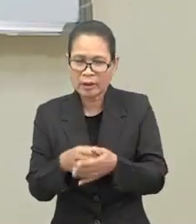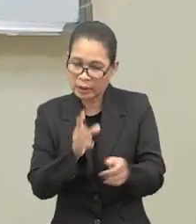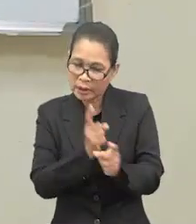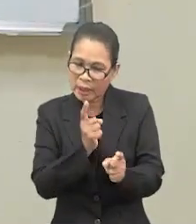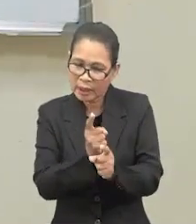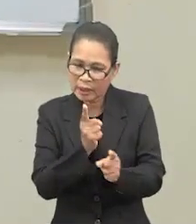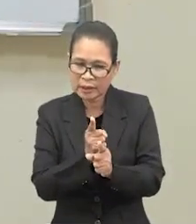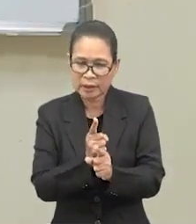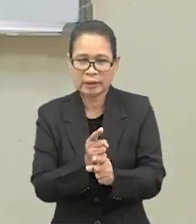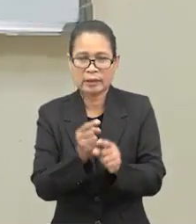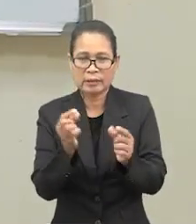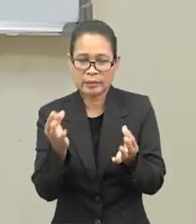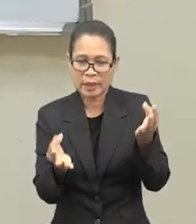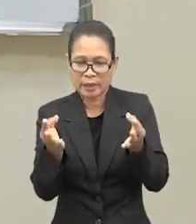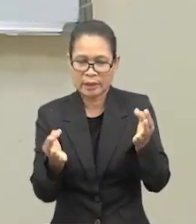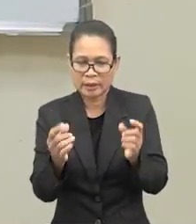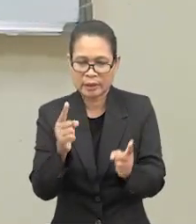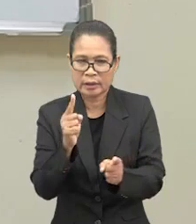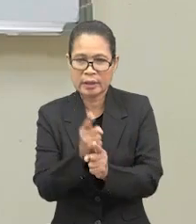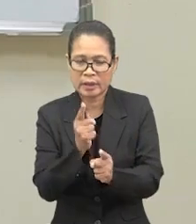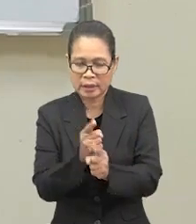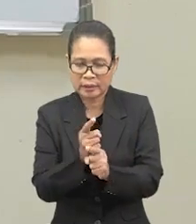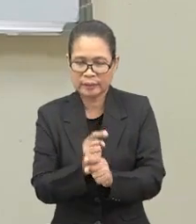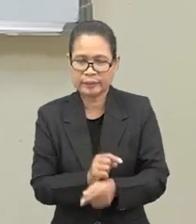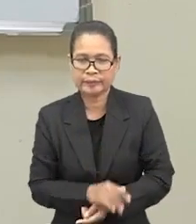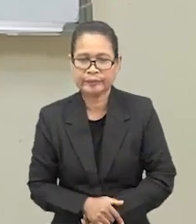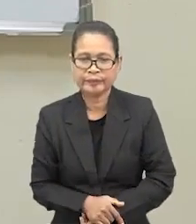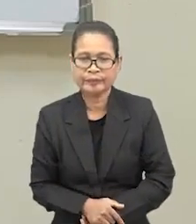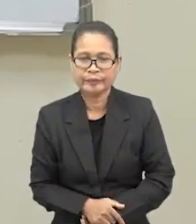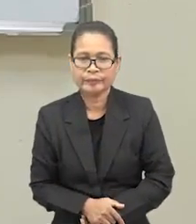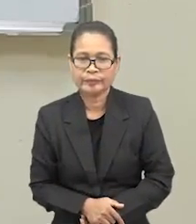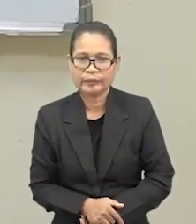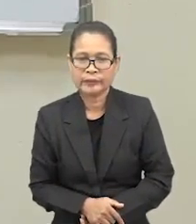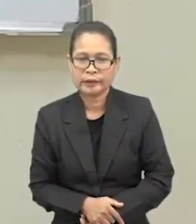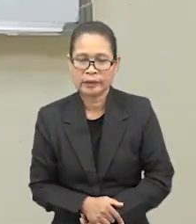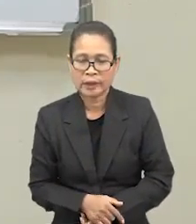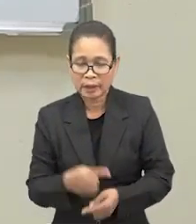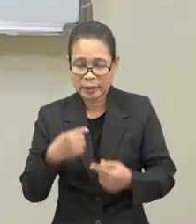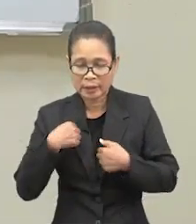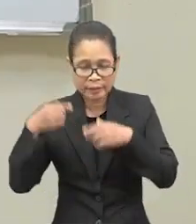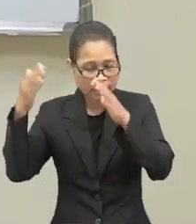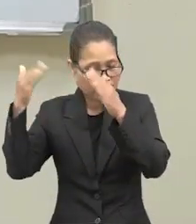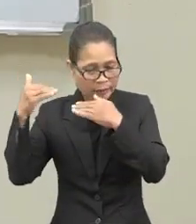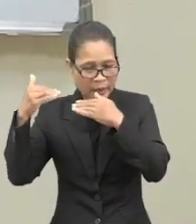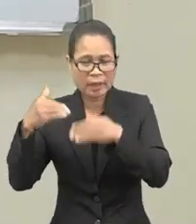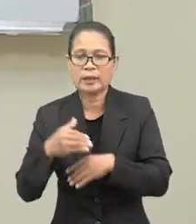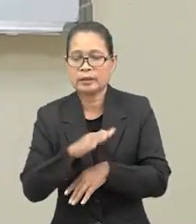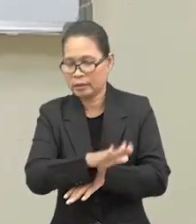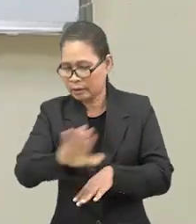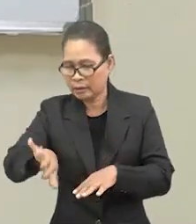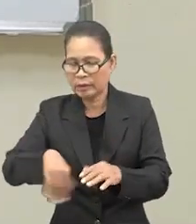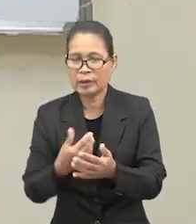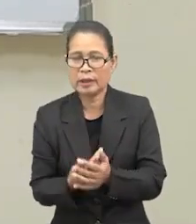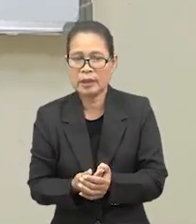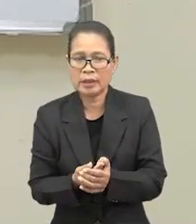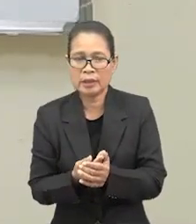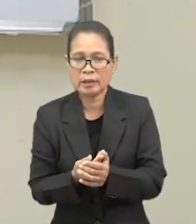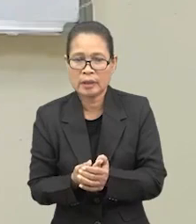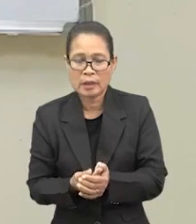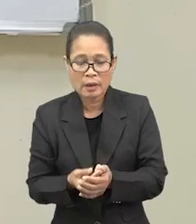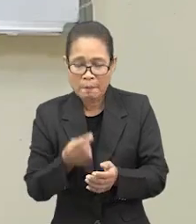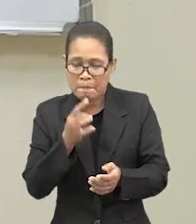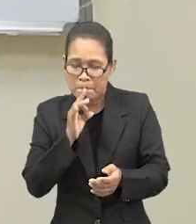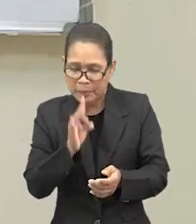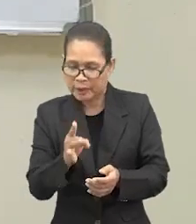bảo mạng vị thị đó, chẳng trâu chẳng mùi nâng lọc bạc lệ tế cốt. Chà, cứ trầm trâu hơi. Chà. Hãy nè cực có sẵn khâm phong đáy